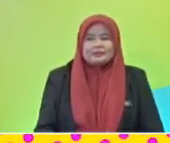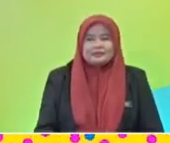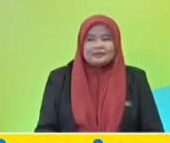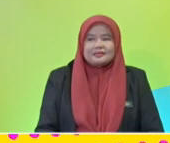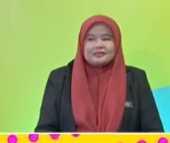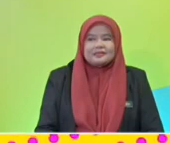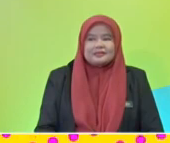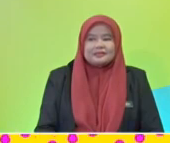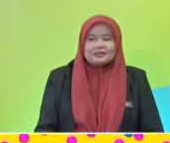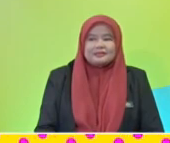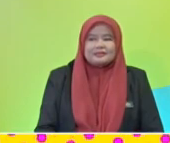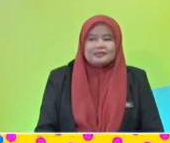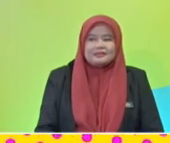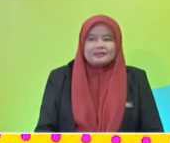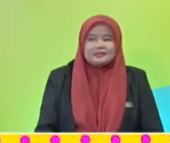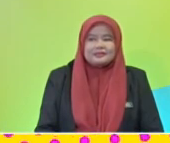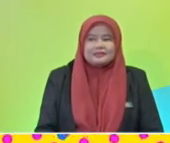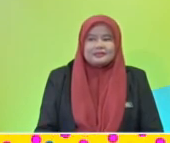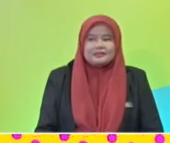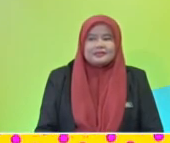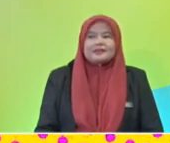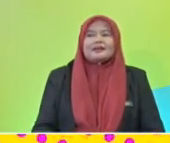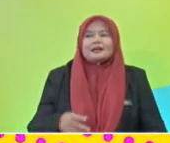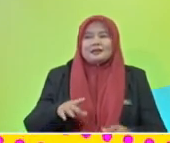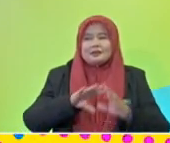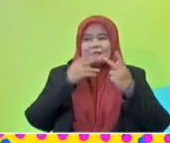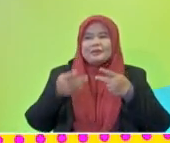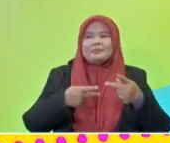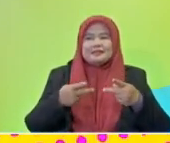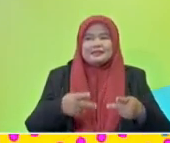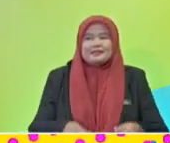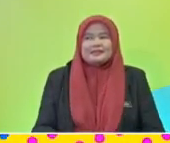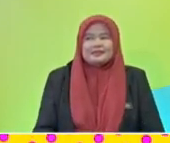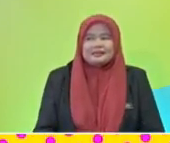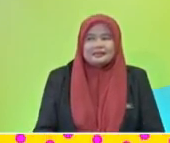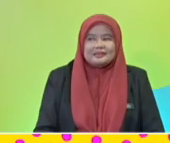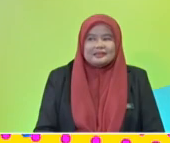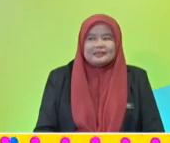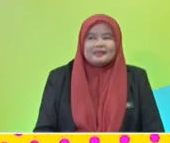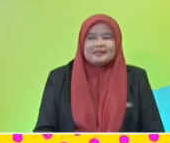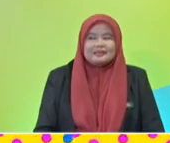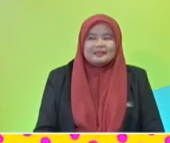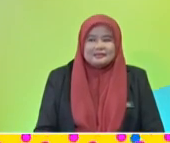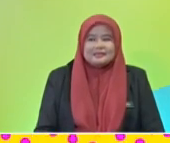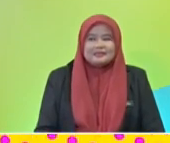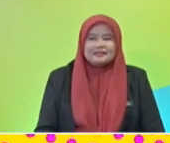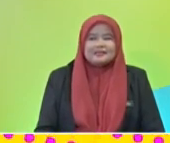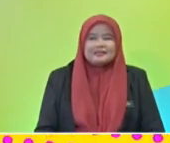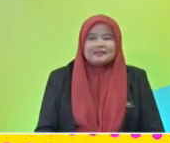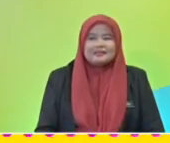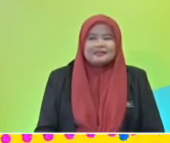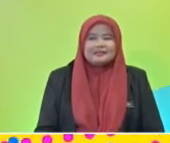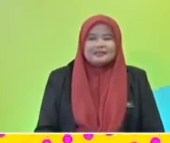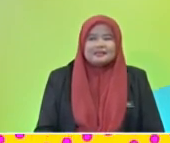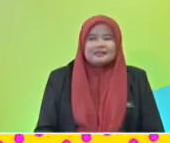kumpulan kertas plastik plastik plastik saya dah dengar plastik dulu Mira Betul kan